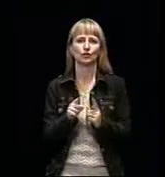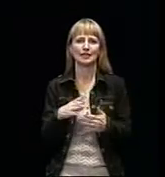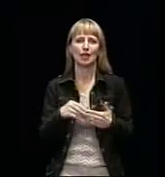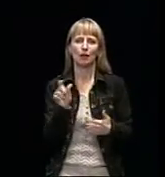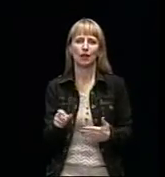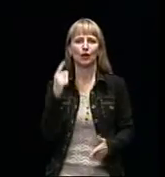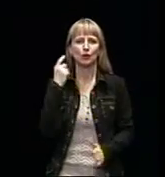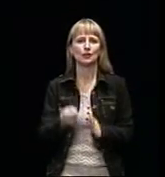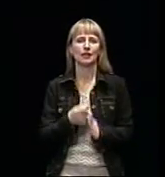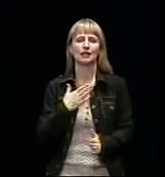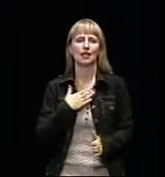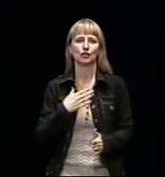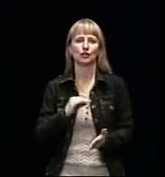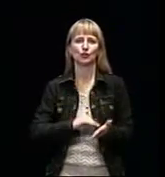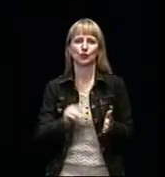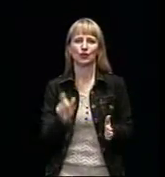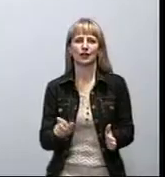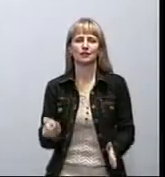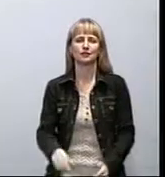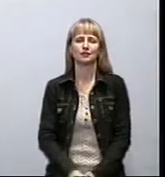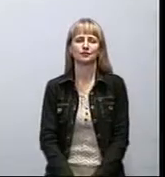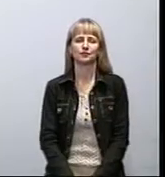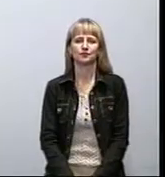земляки, дізнавалися наші кореспонденти.